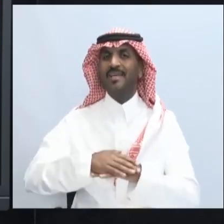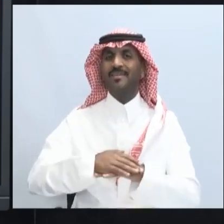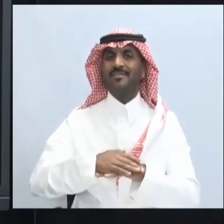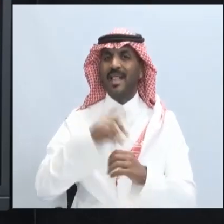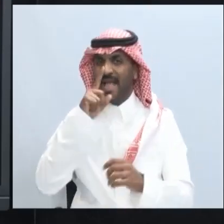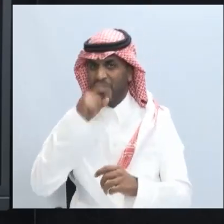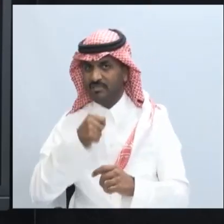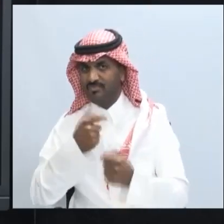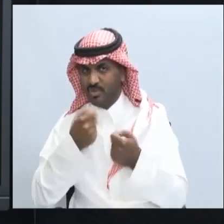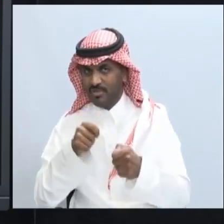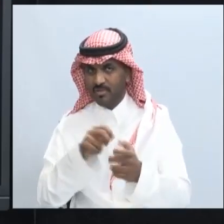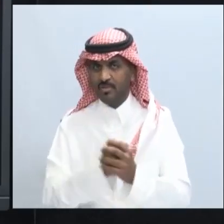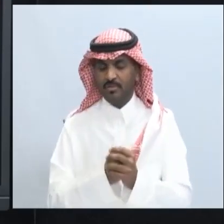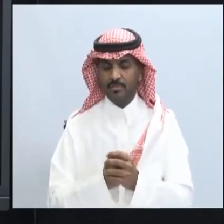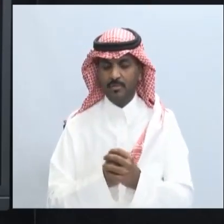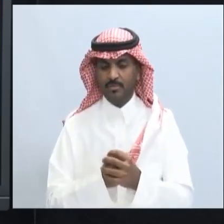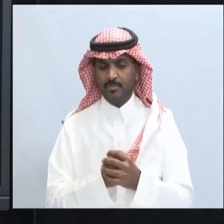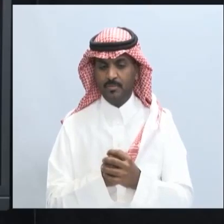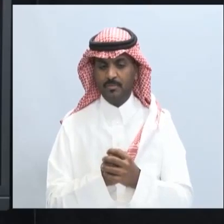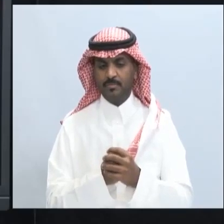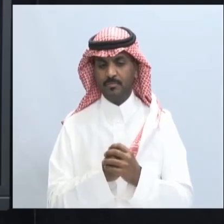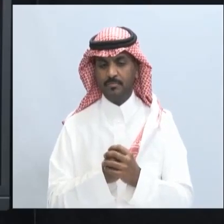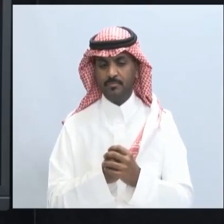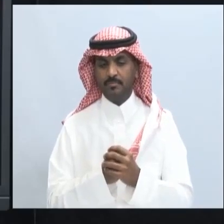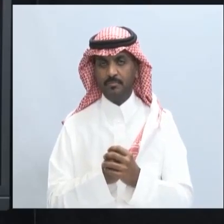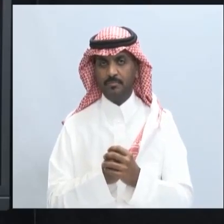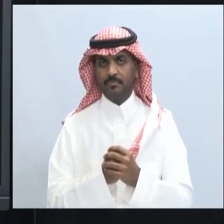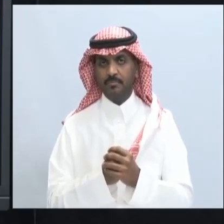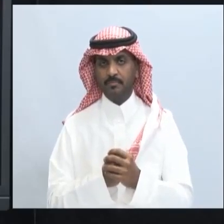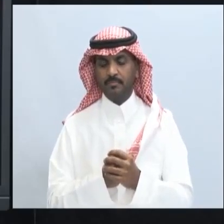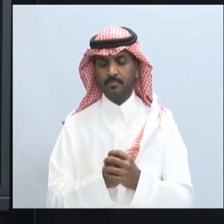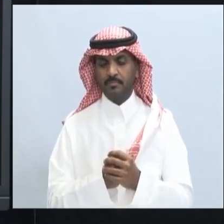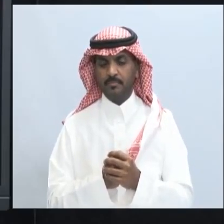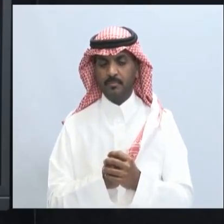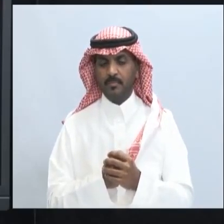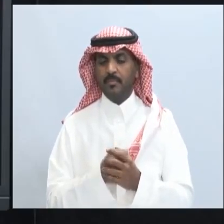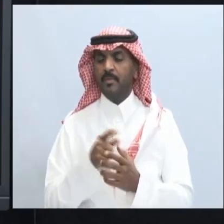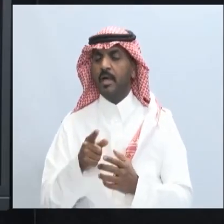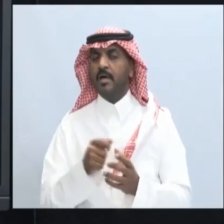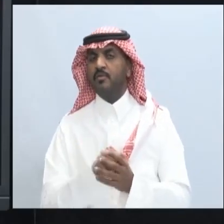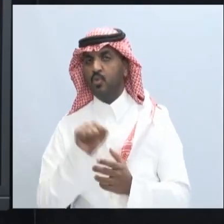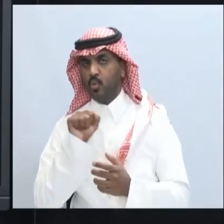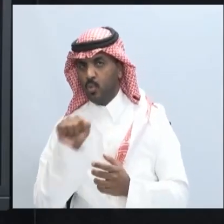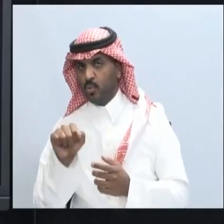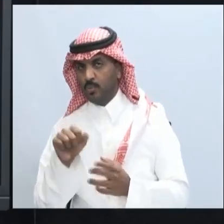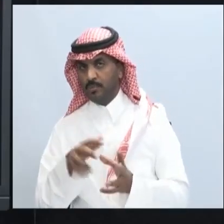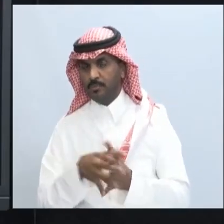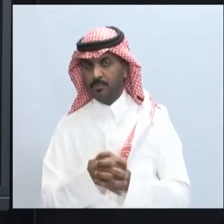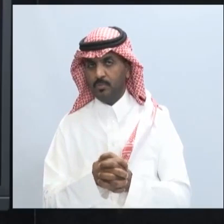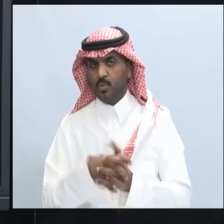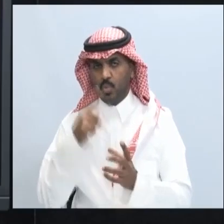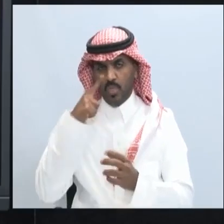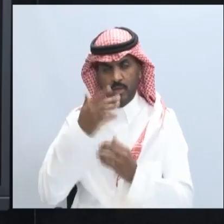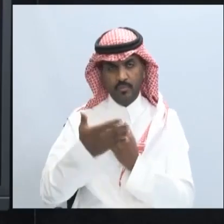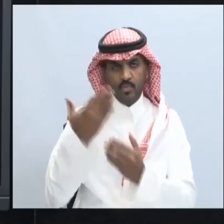التزامات اما تكون حقوق للشخص او عليه ماذا التزامات هذه الحقوق بينا في